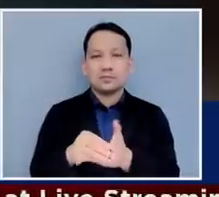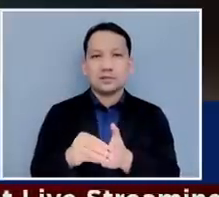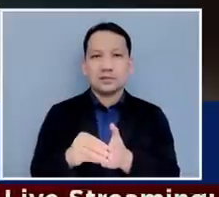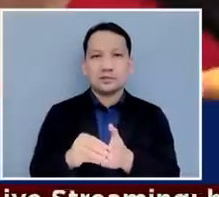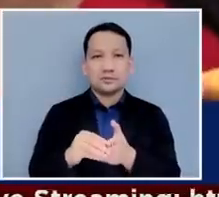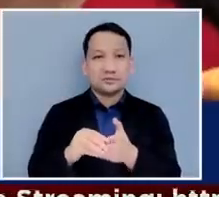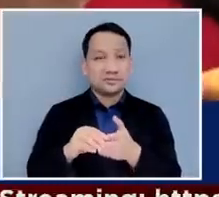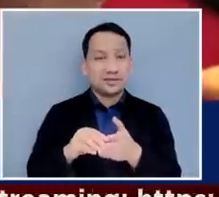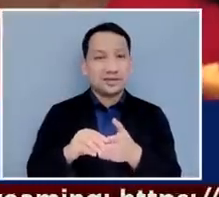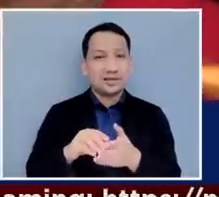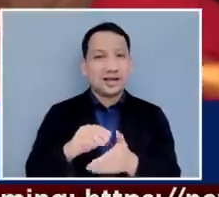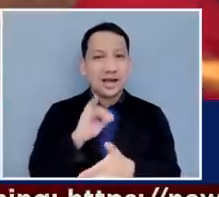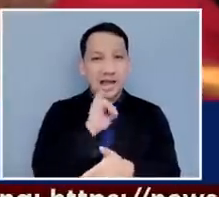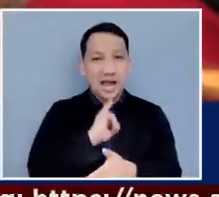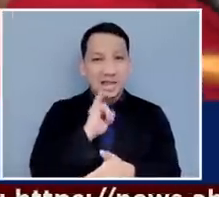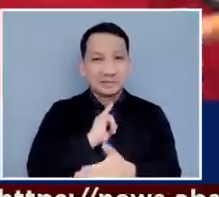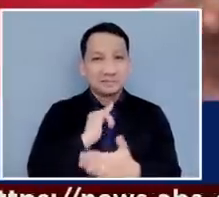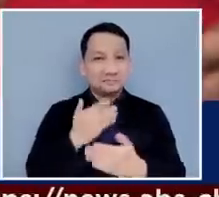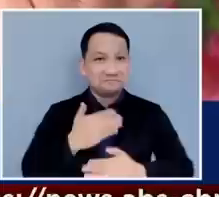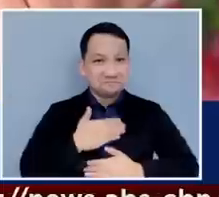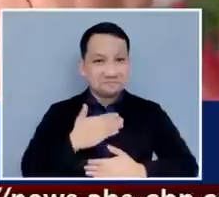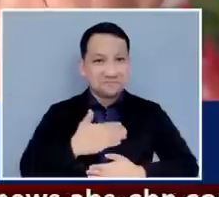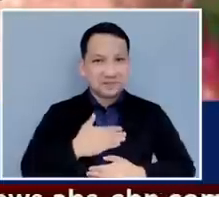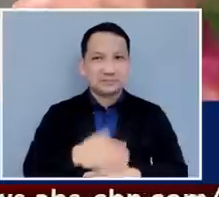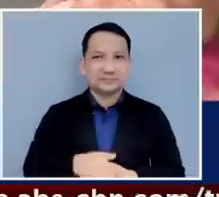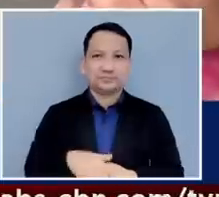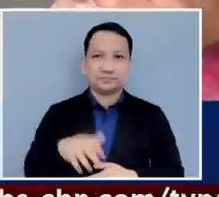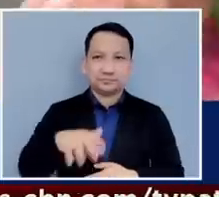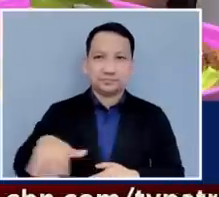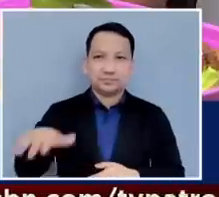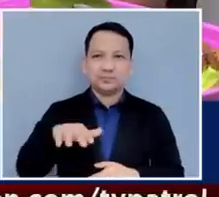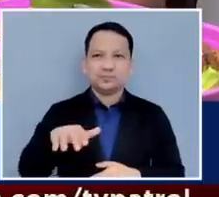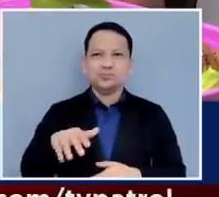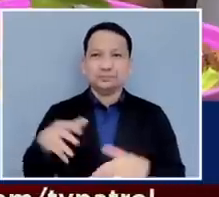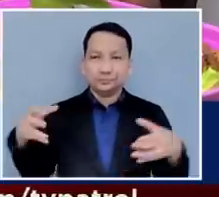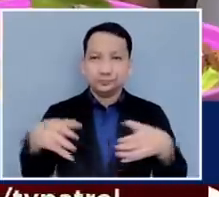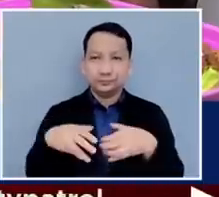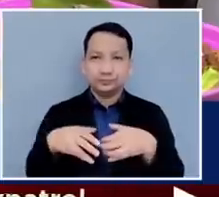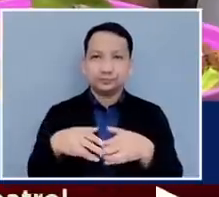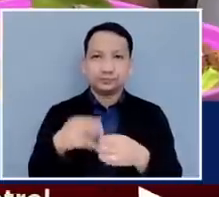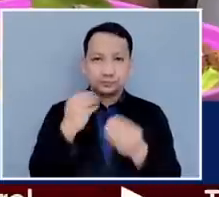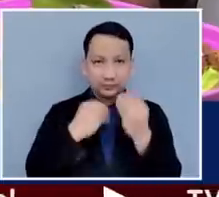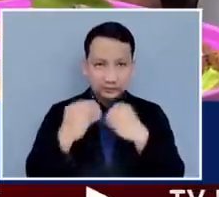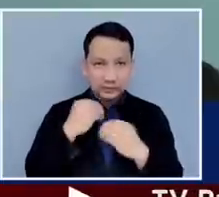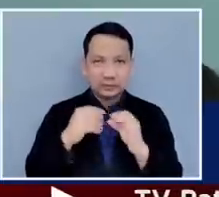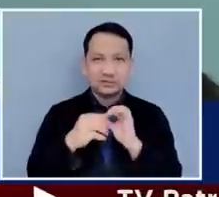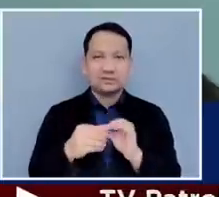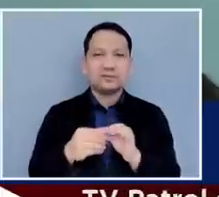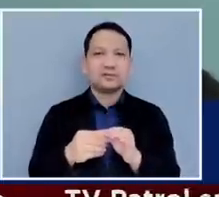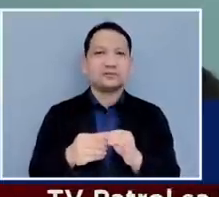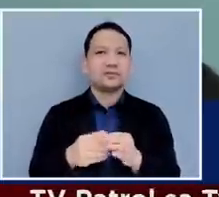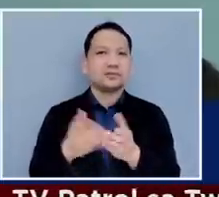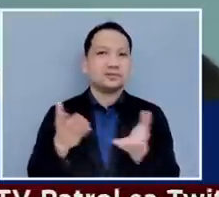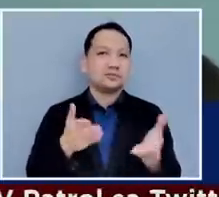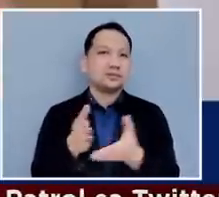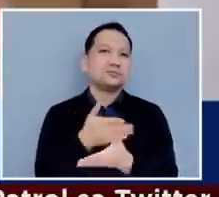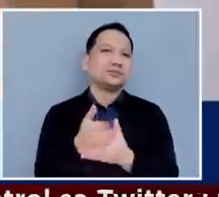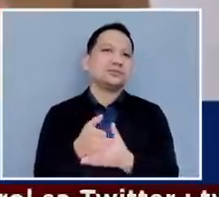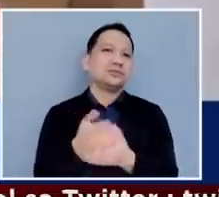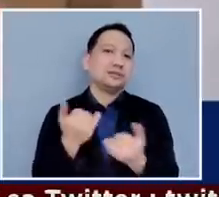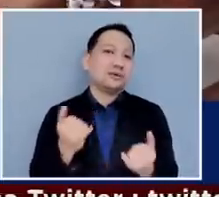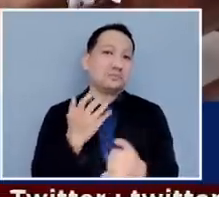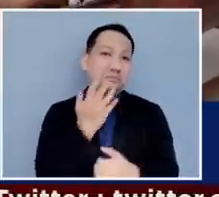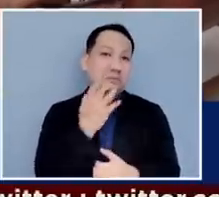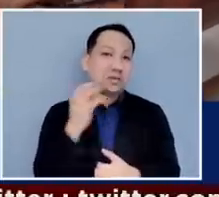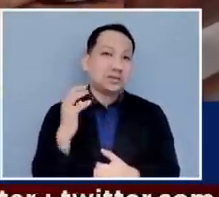happiness. Nagsisilbing bonding ng pamilya ang sama-samang pagkain at isa sa masarap pagsaluhan, lalo ngayong mainit na